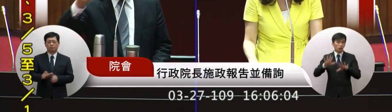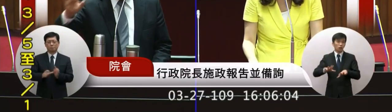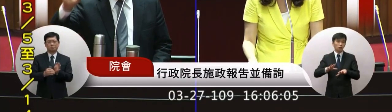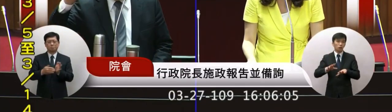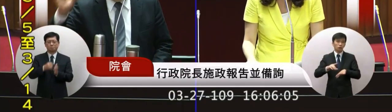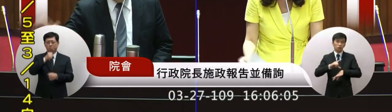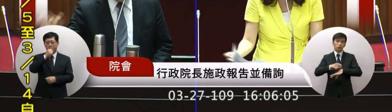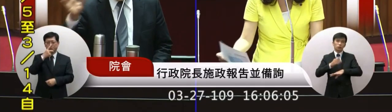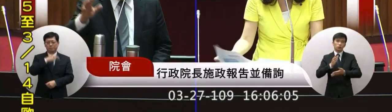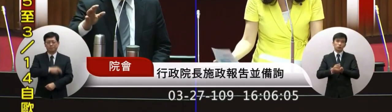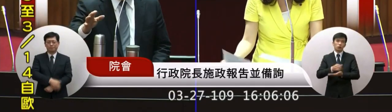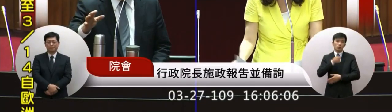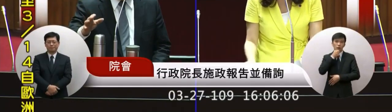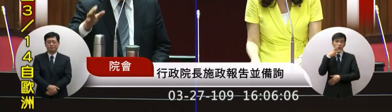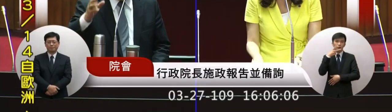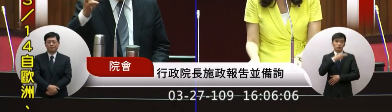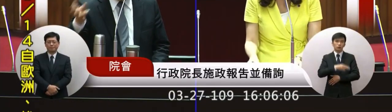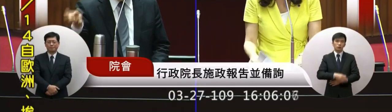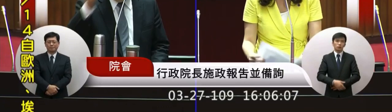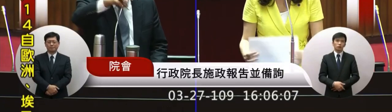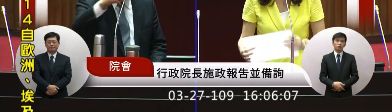天